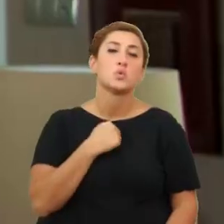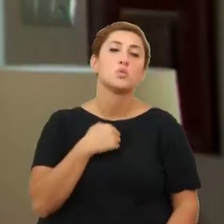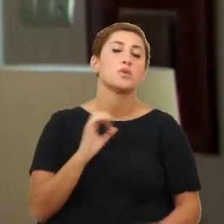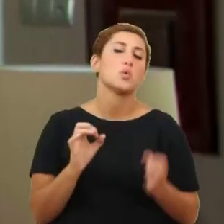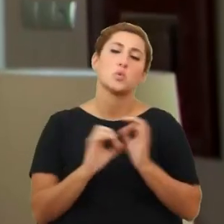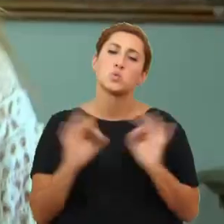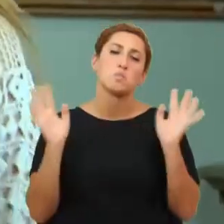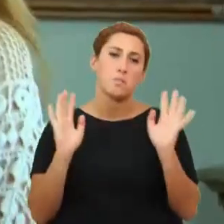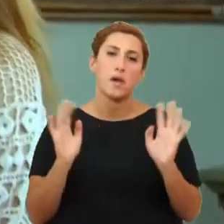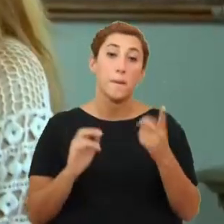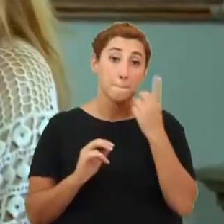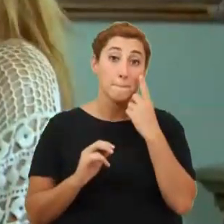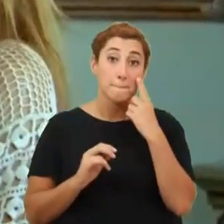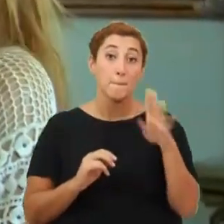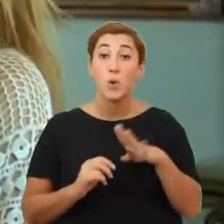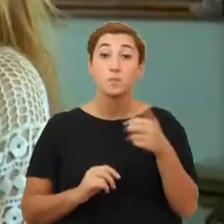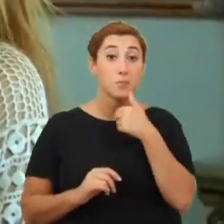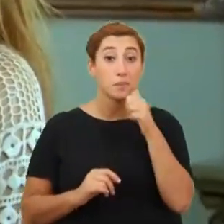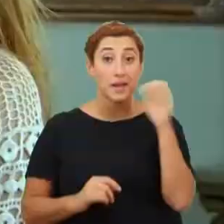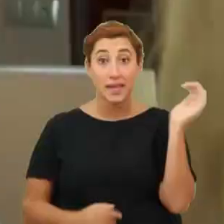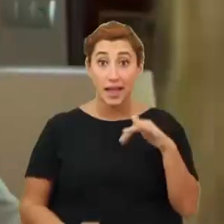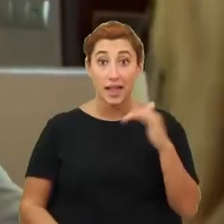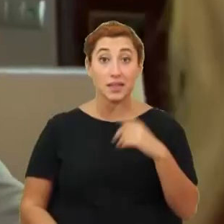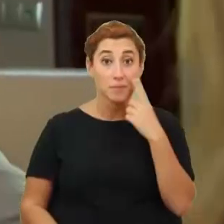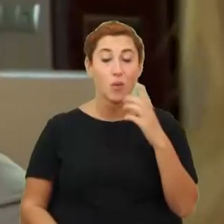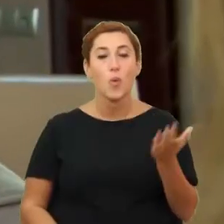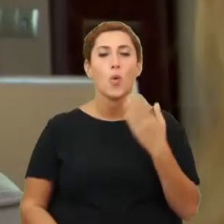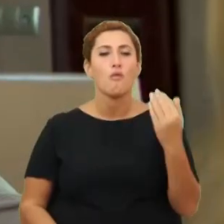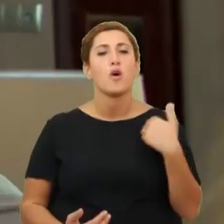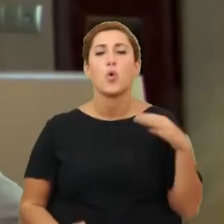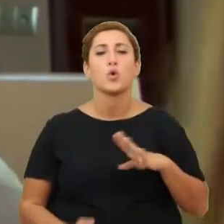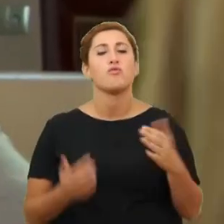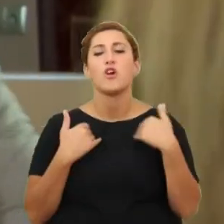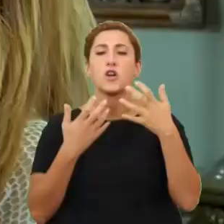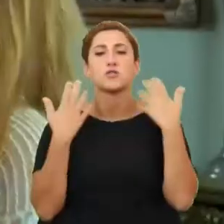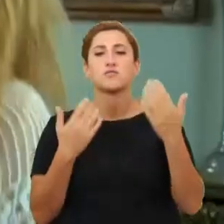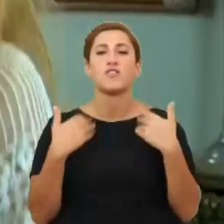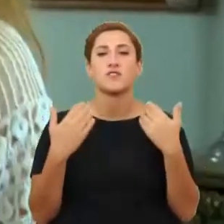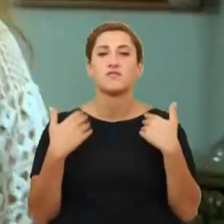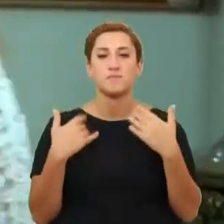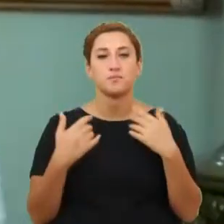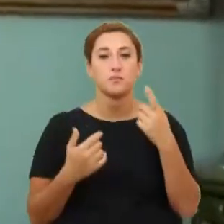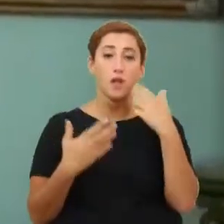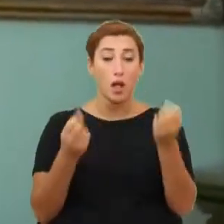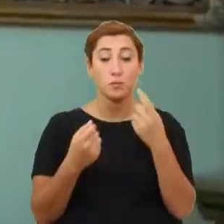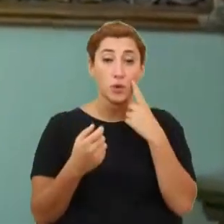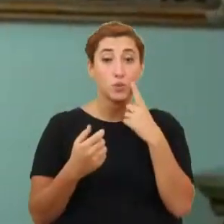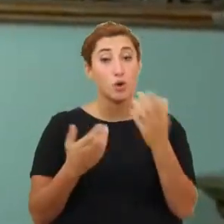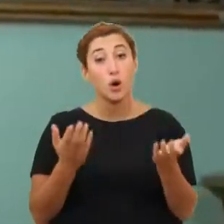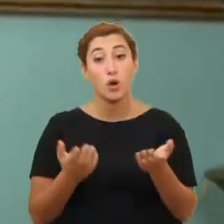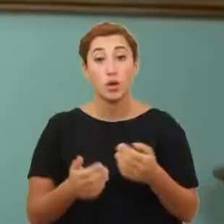üzmedi. Şahaneyiz. Bak öyle şu babişko geldi. Oy ver oğlumu bana. Ver aslanımı. Ver ver ver. Bakalım. Aman aman